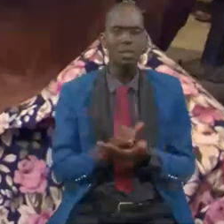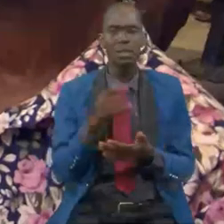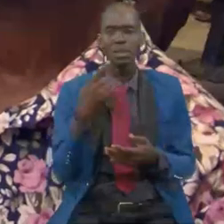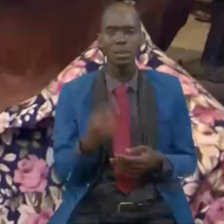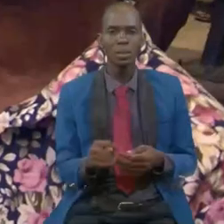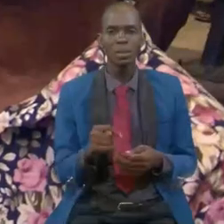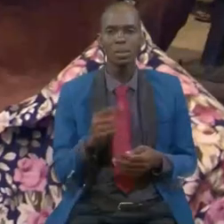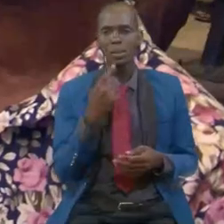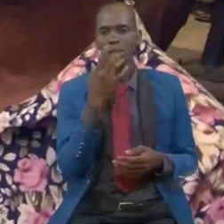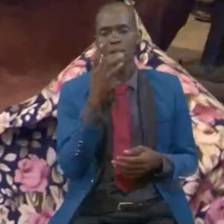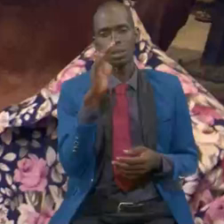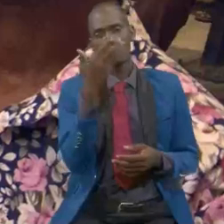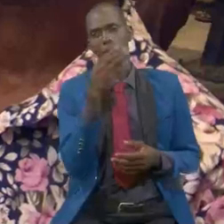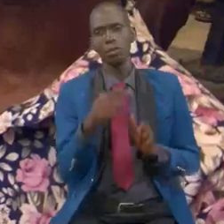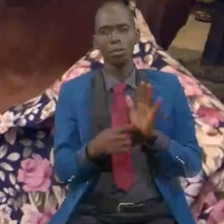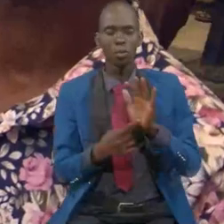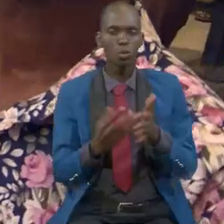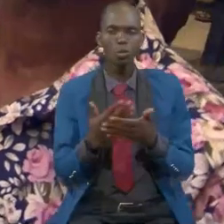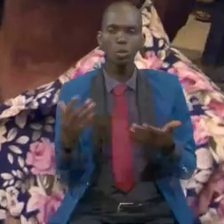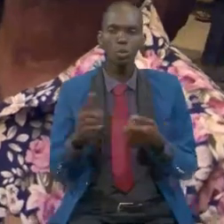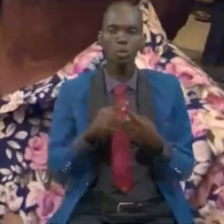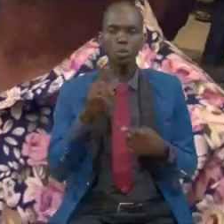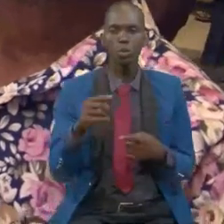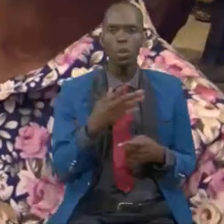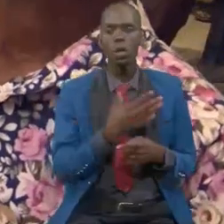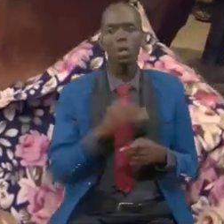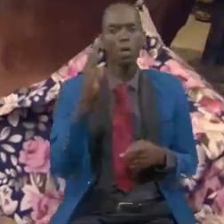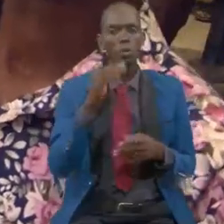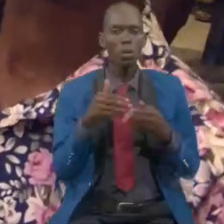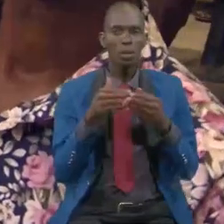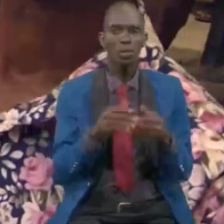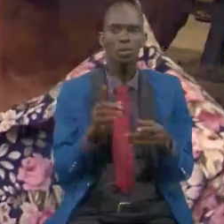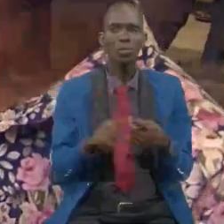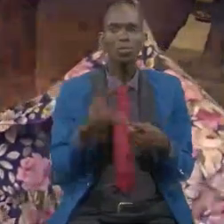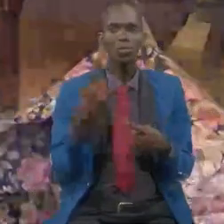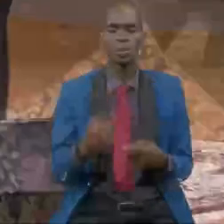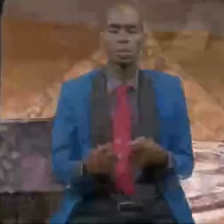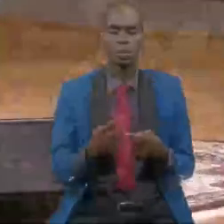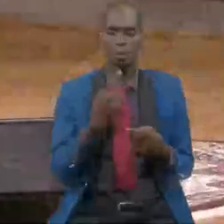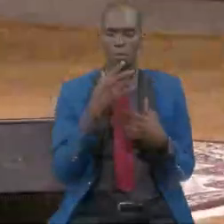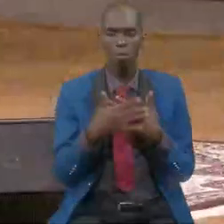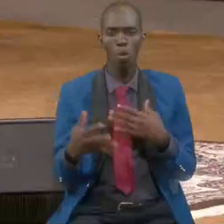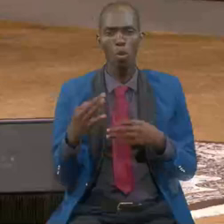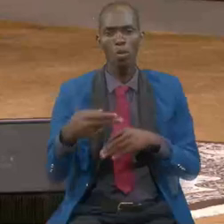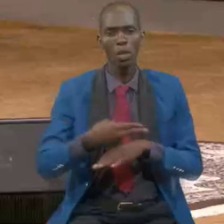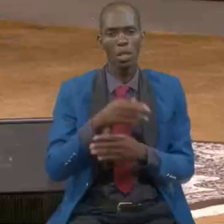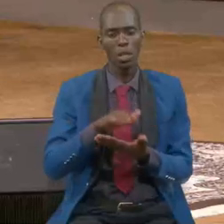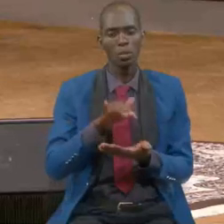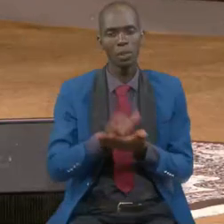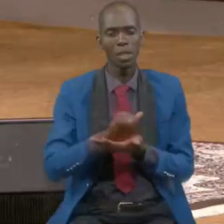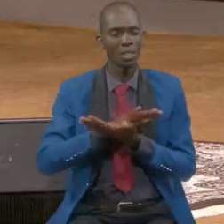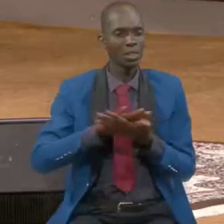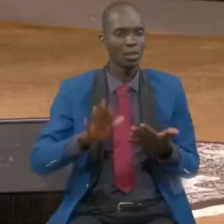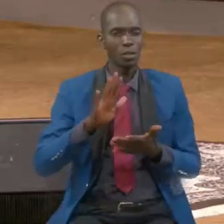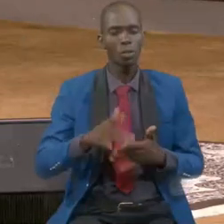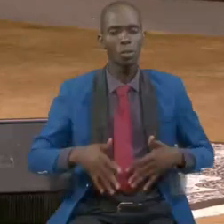miroir qui vous révèle quelque chose vous conduise à la fontaine du sang de l'agneau qui purifie